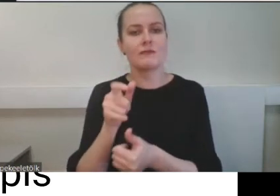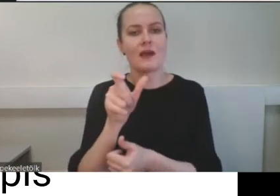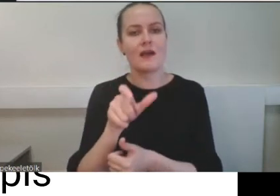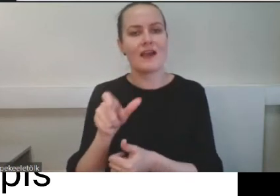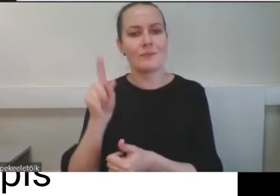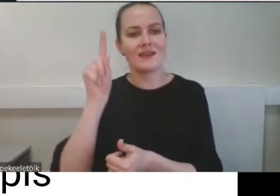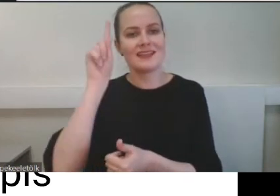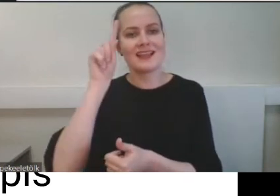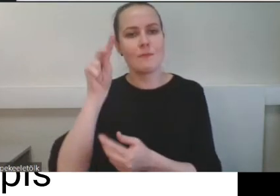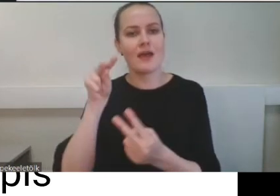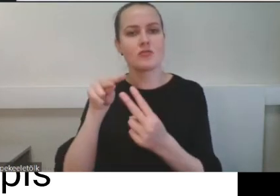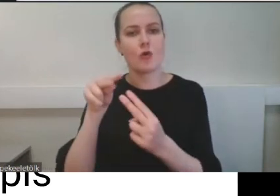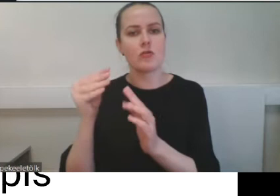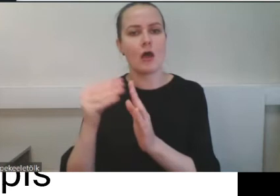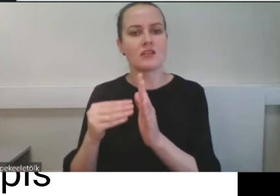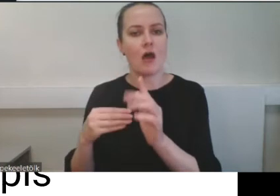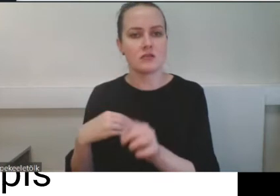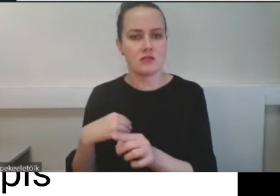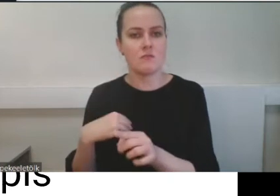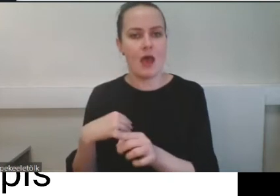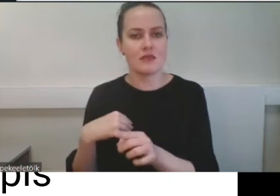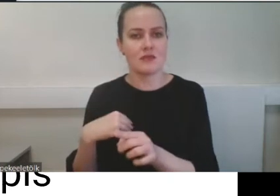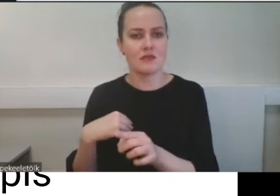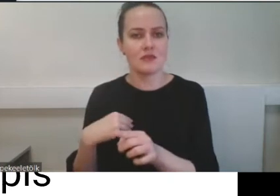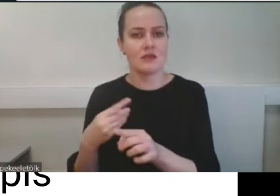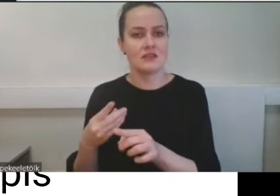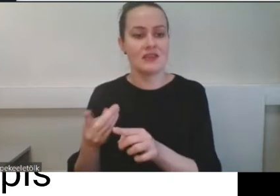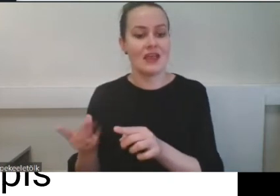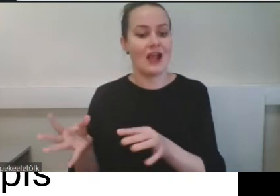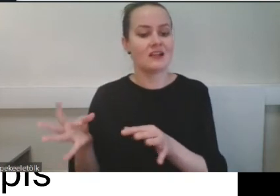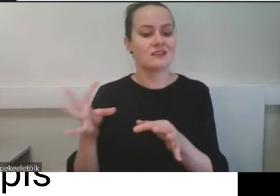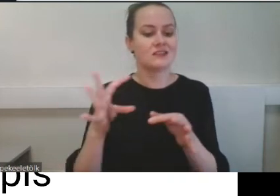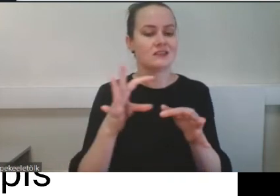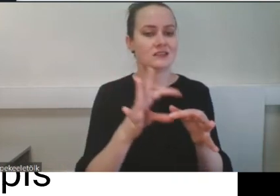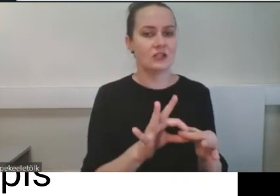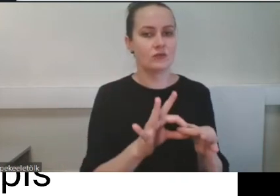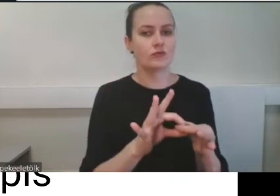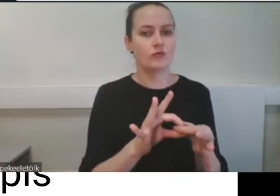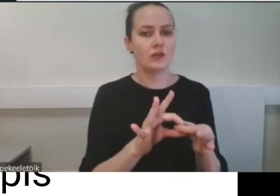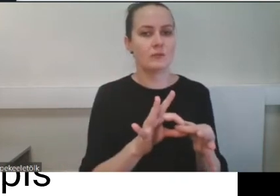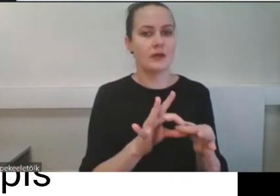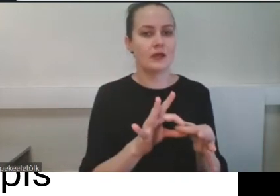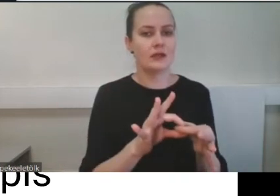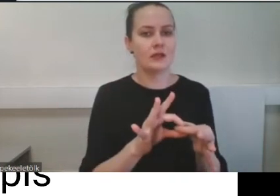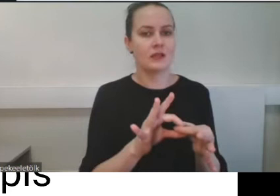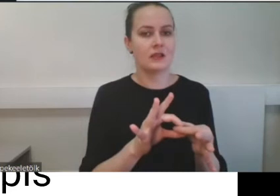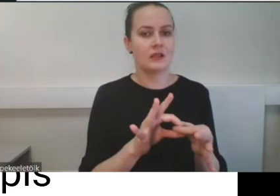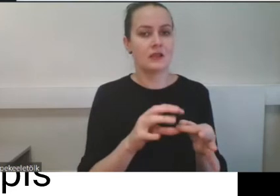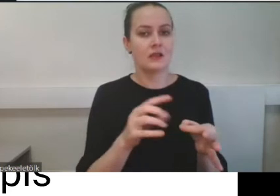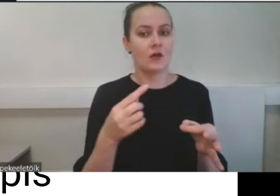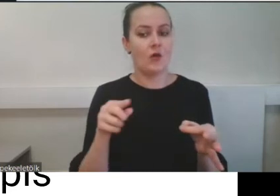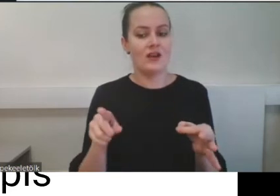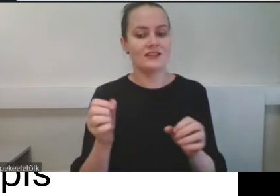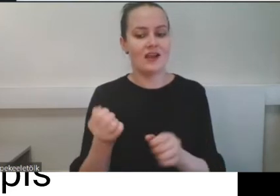lihtsalt eristada nagu ametliku puuet, mis nagu Eestis sageli on just nimetatakse puudeks ja siis seda disability, mis on laiem